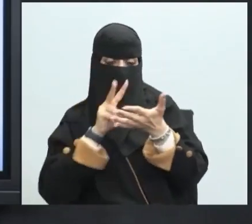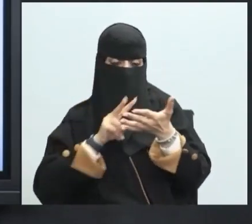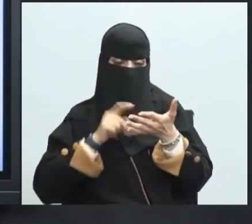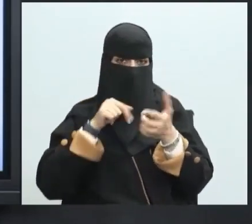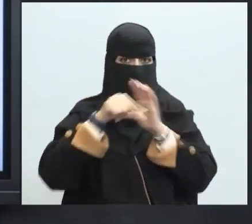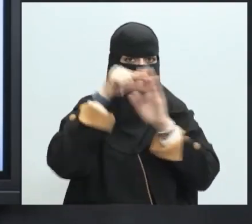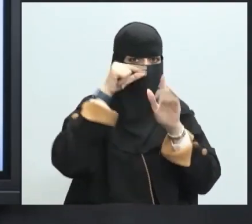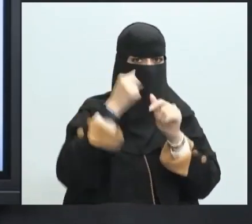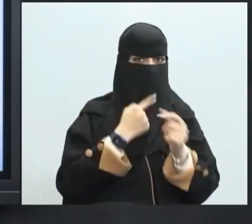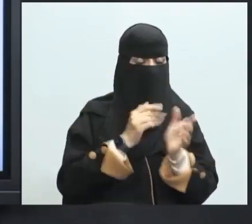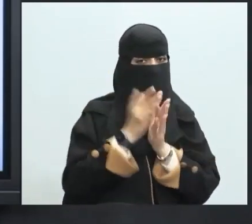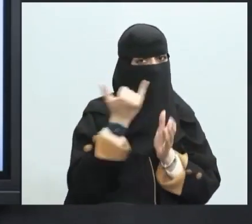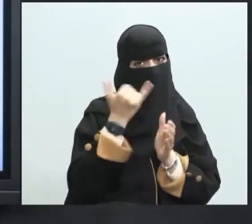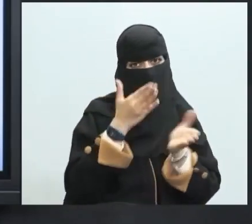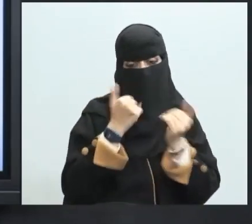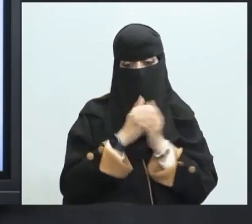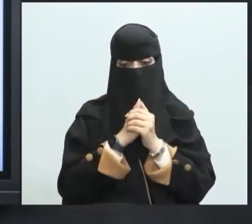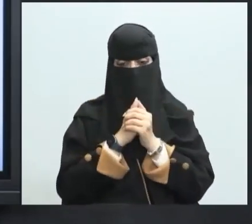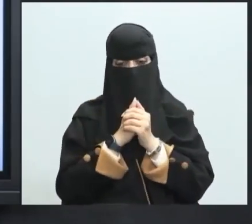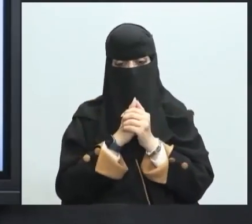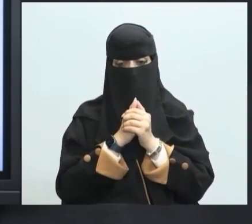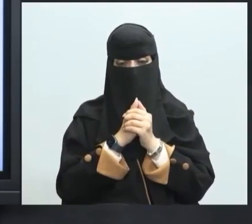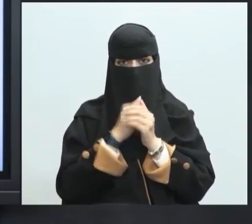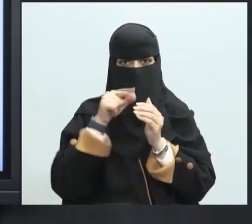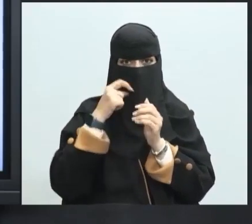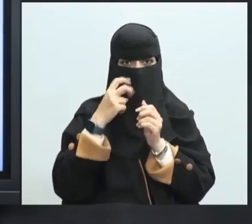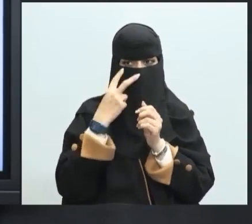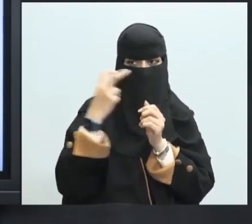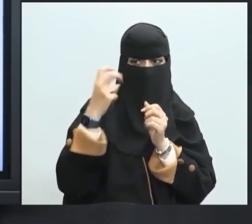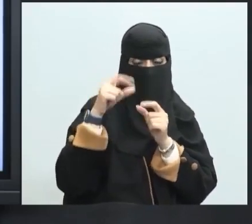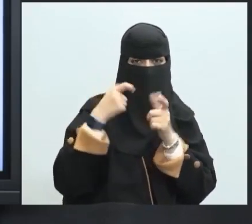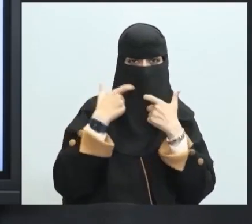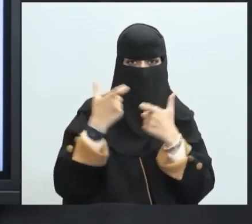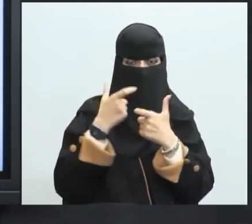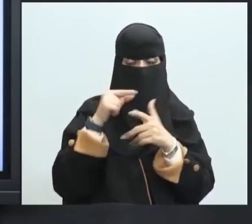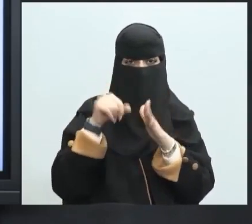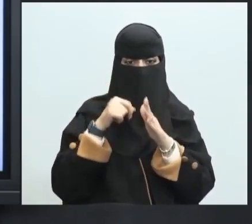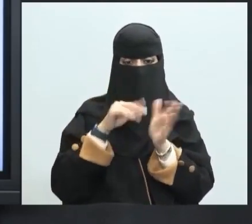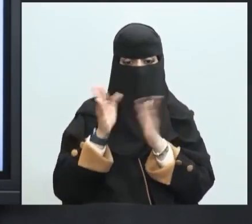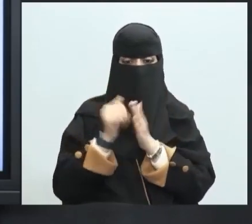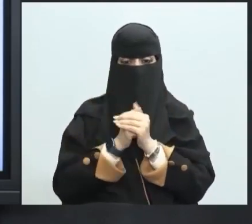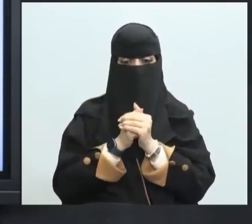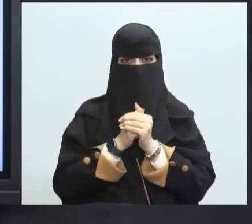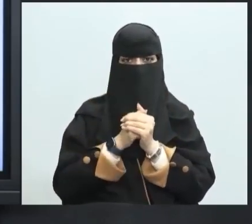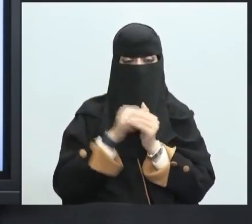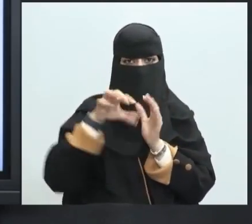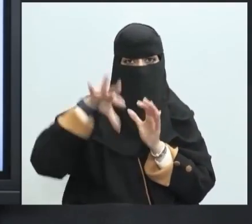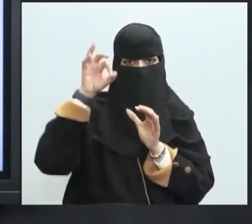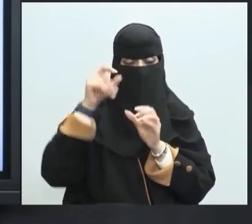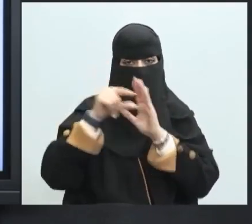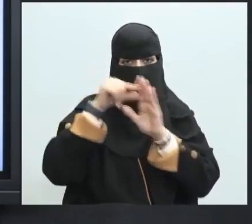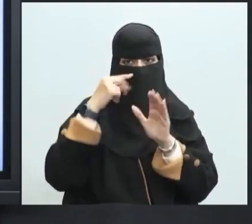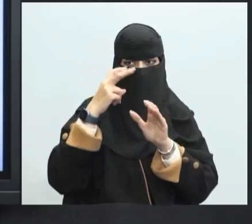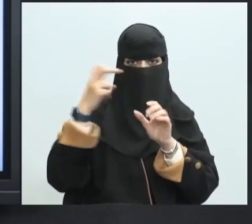للموضوع واهميته لفت الانتباه وا استمانه القارئ للموضوع واهميته هذا في اختيار عنوان